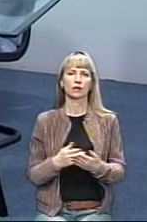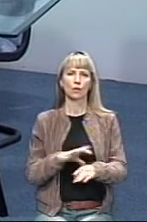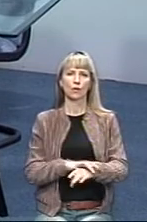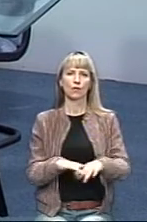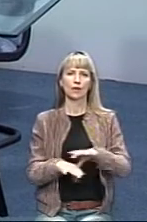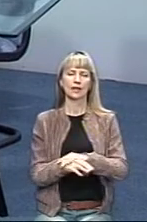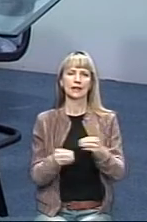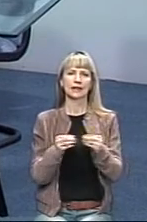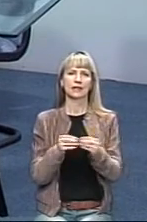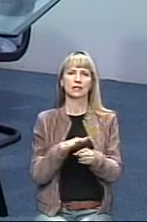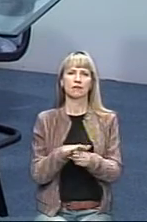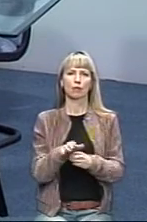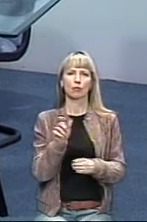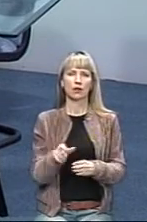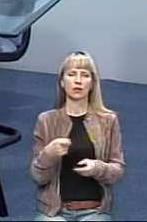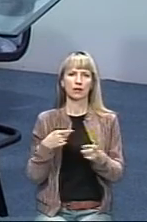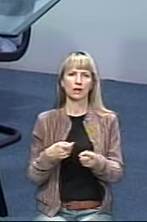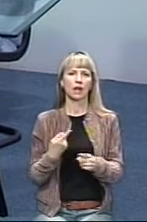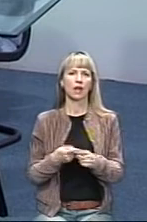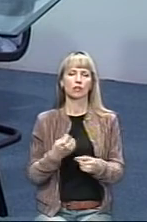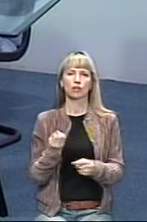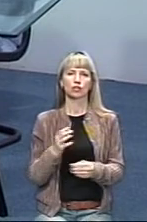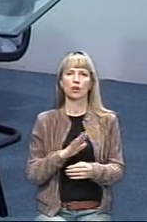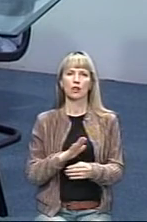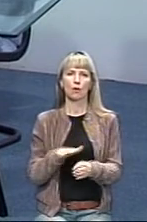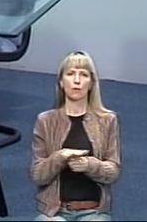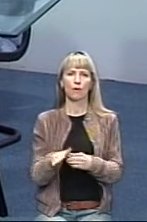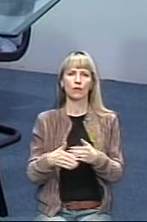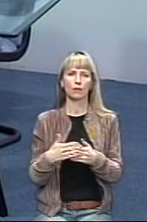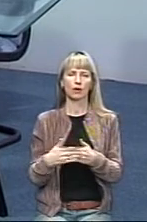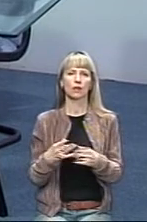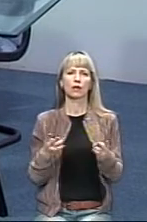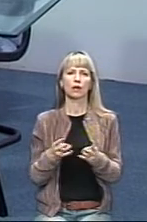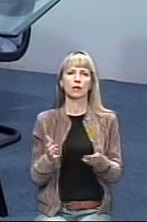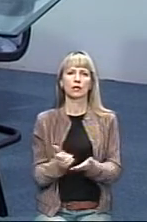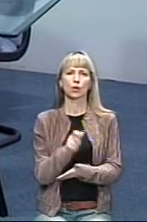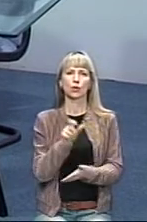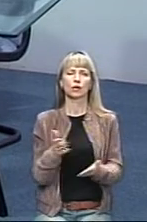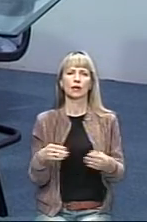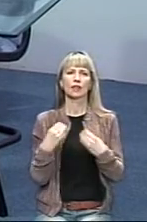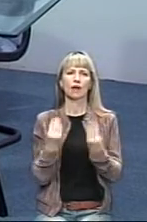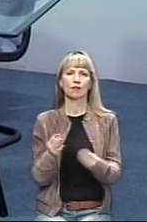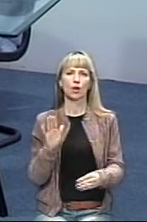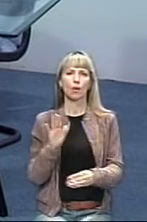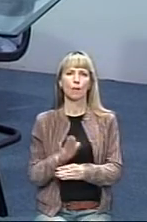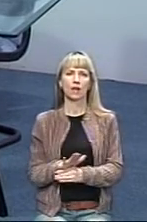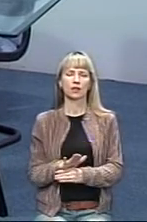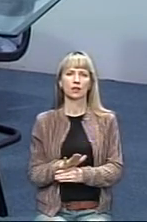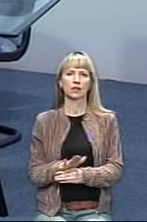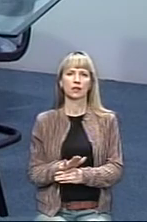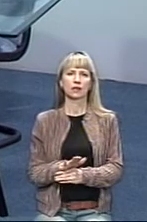10 виконавців, це ще не означає покарання. Треба знаходити людей, які давали команди